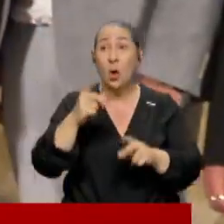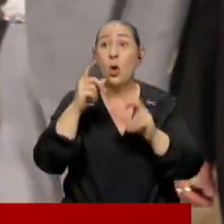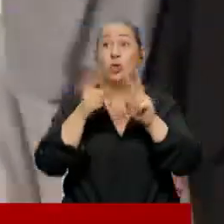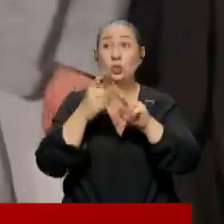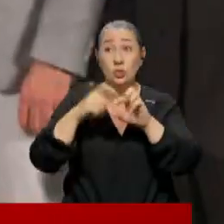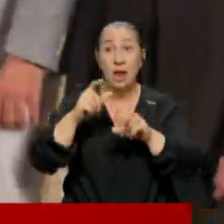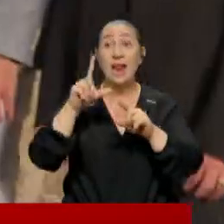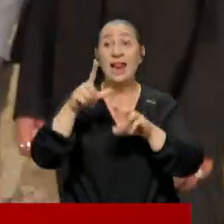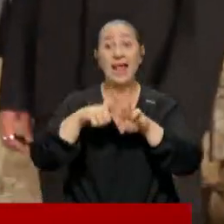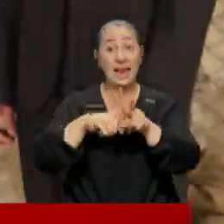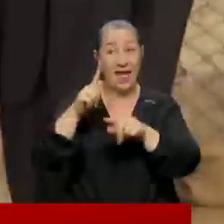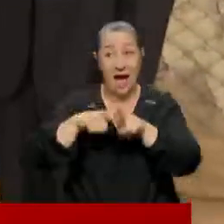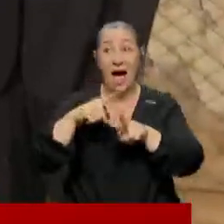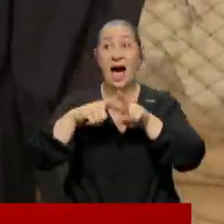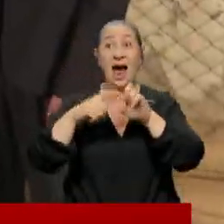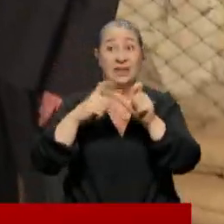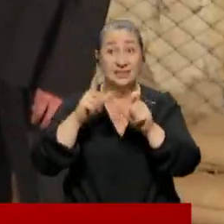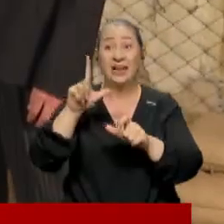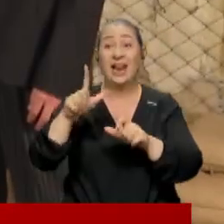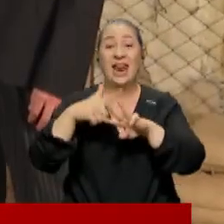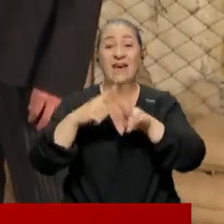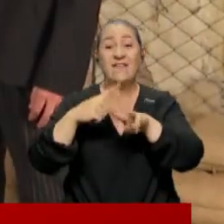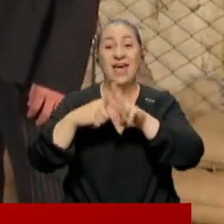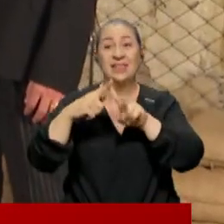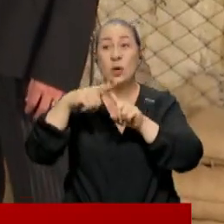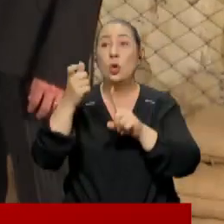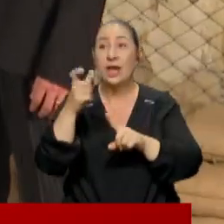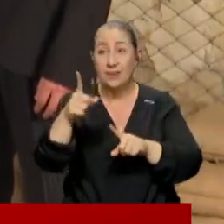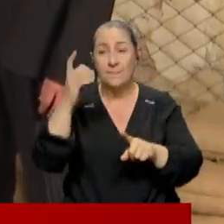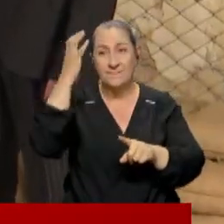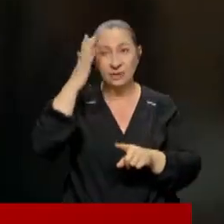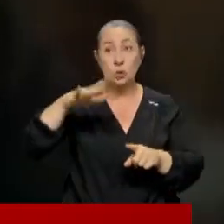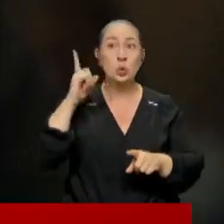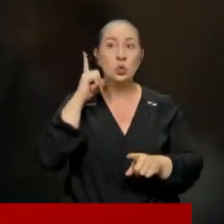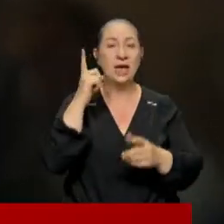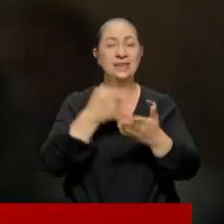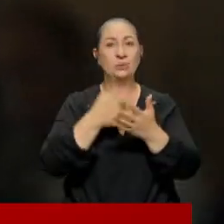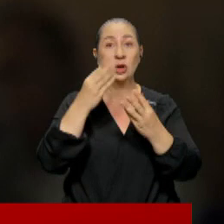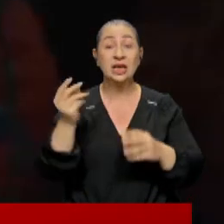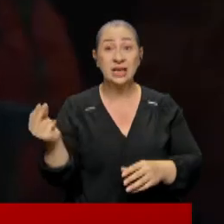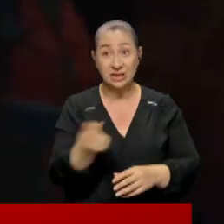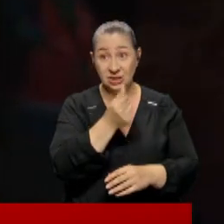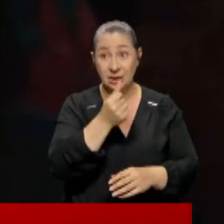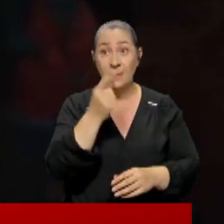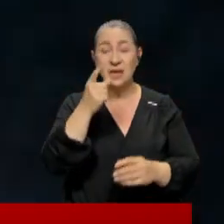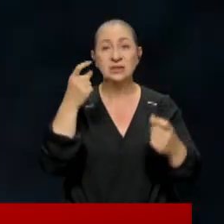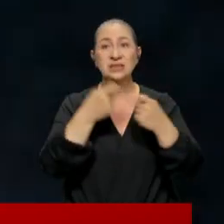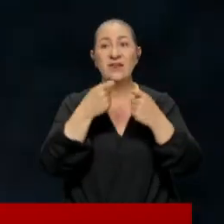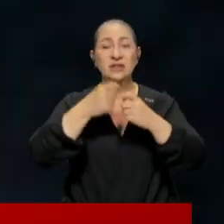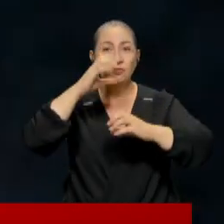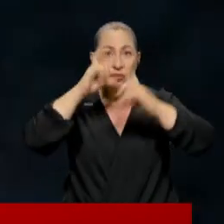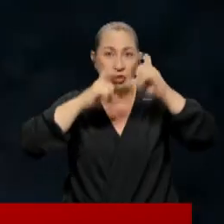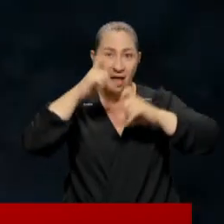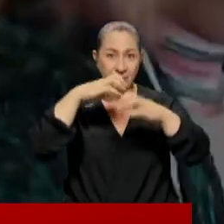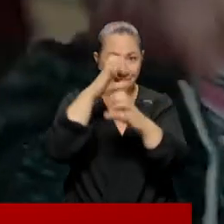Bay, Leyla Tanlar, Aras Aydın ve Levent Ülgen başta olmak üzere ünlü isimleri barındıran Kaçış, bir savaş